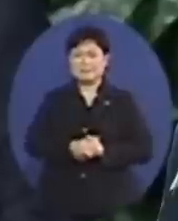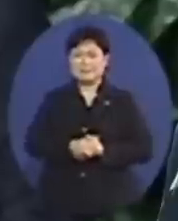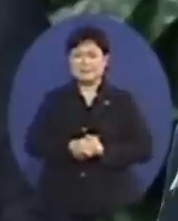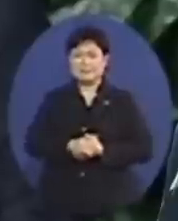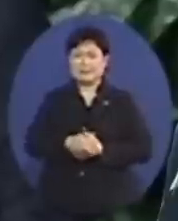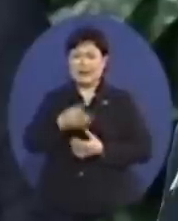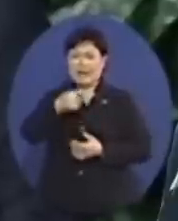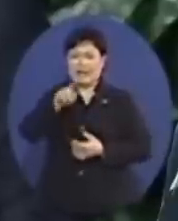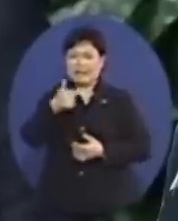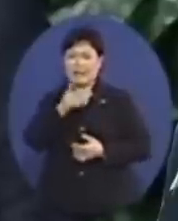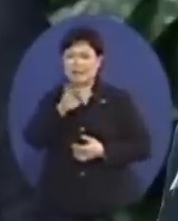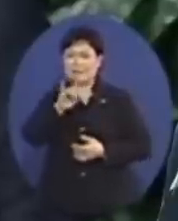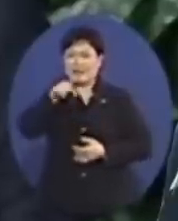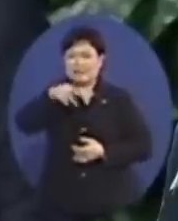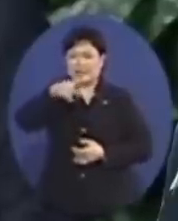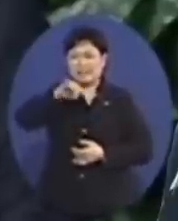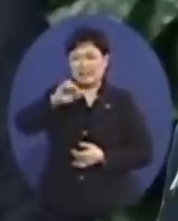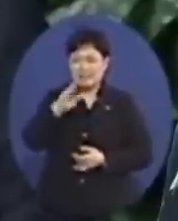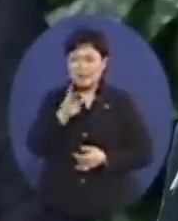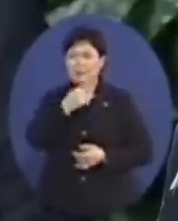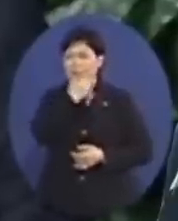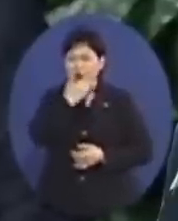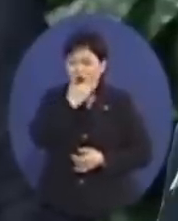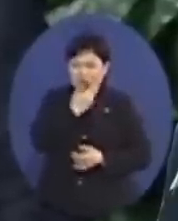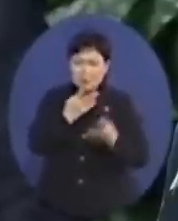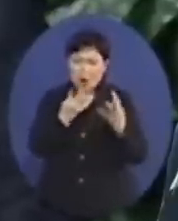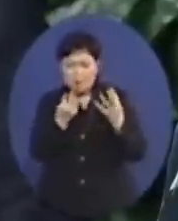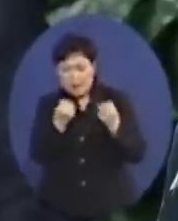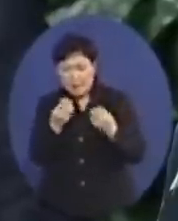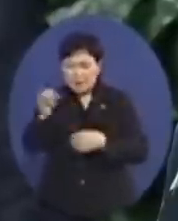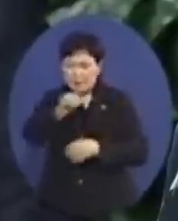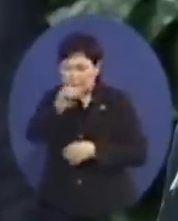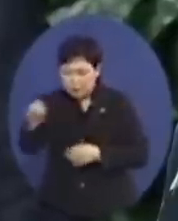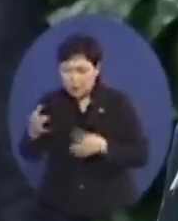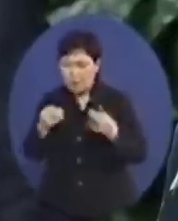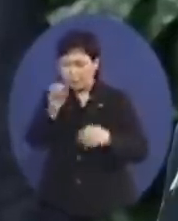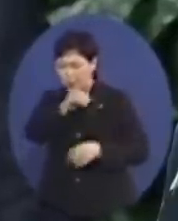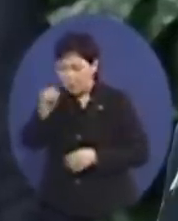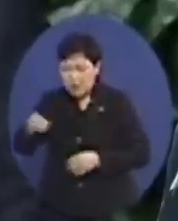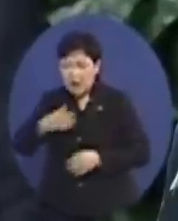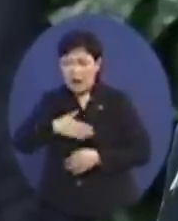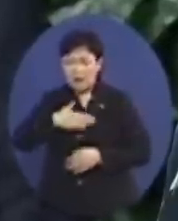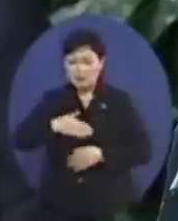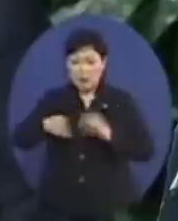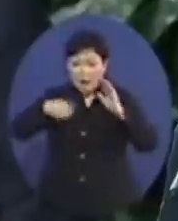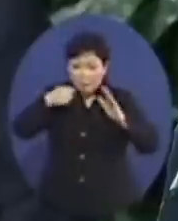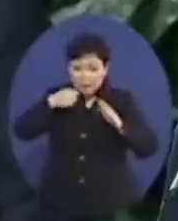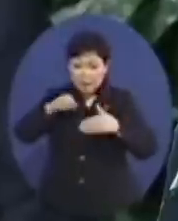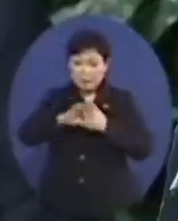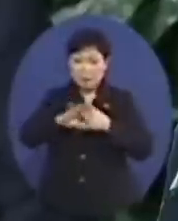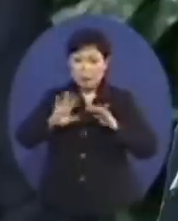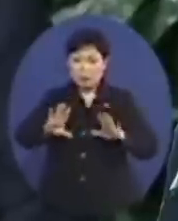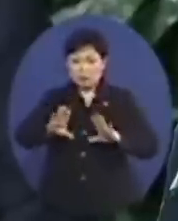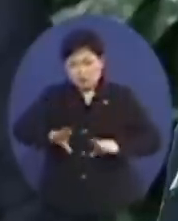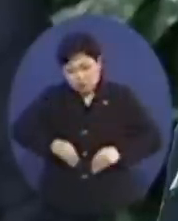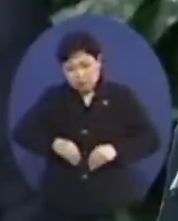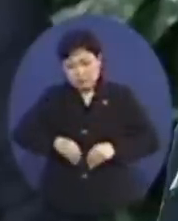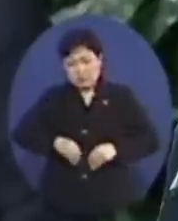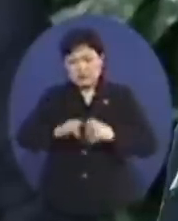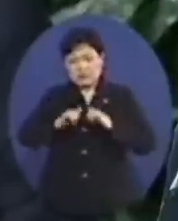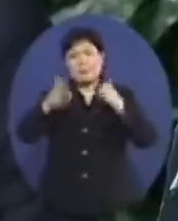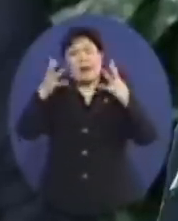단백질이 얼마이고 함수탄소가 얼마이고 비타민이 얼마나 들었고 그거 다 알아야 먹는다면 오늘 굶어야 될 사람